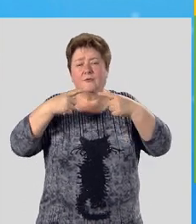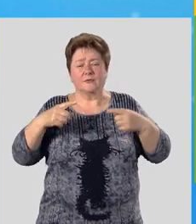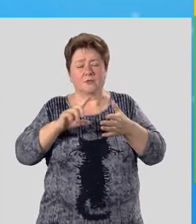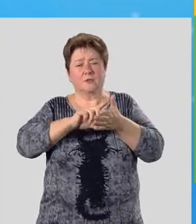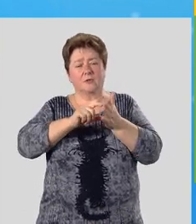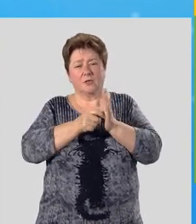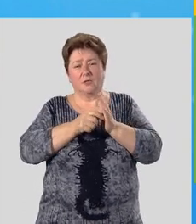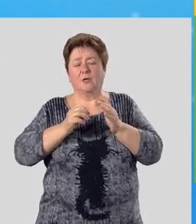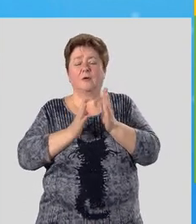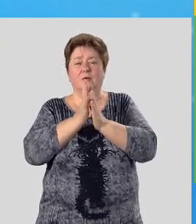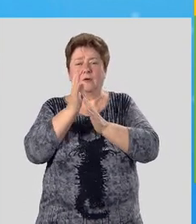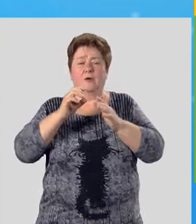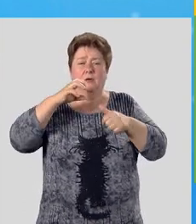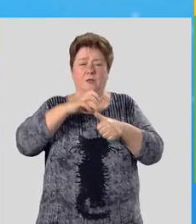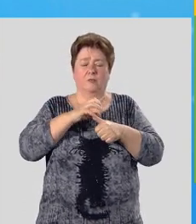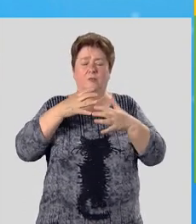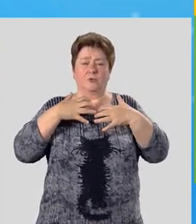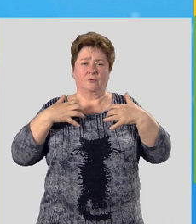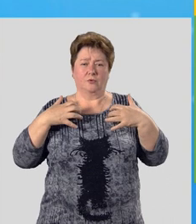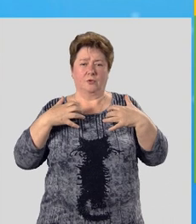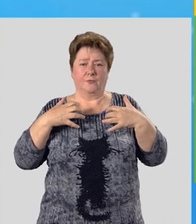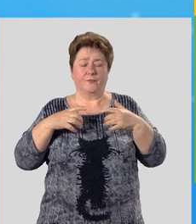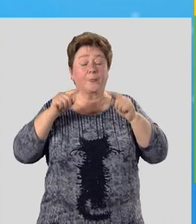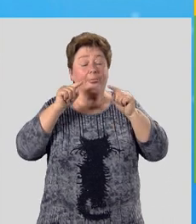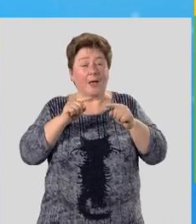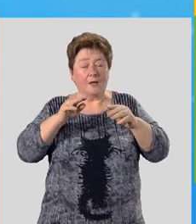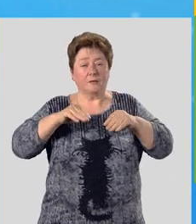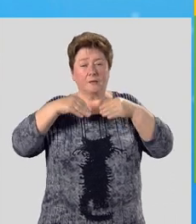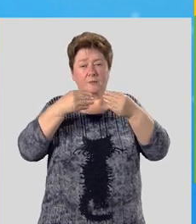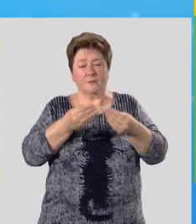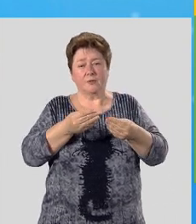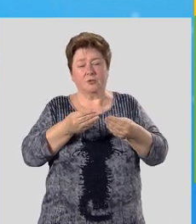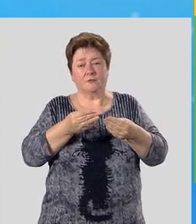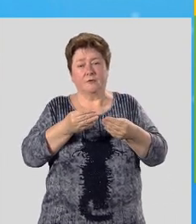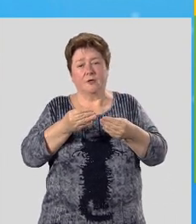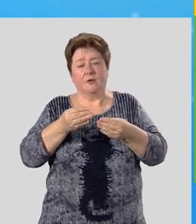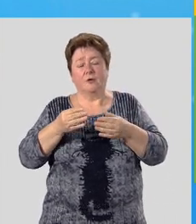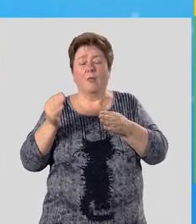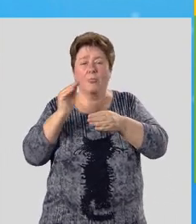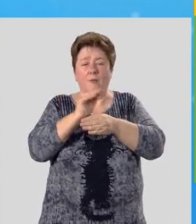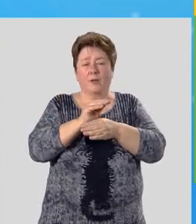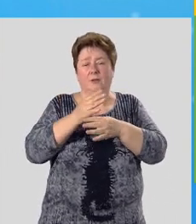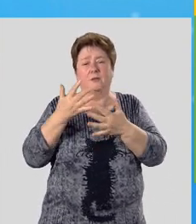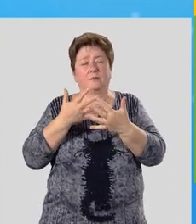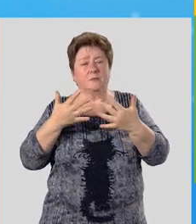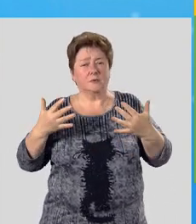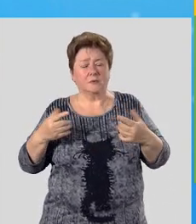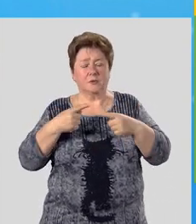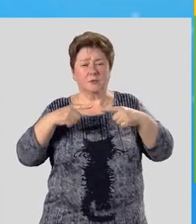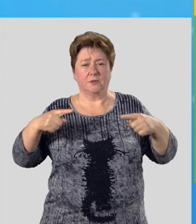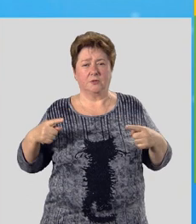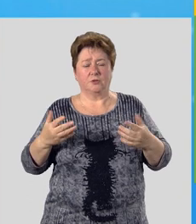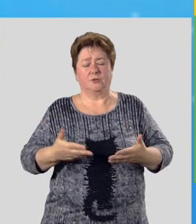всех клетках растений, грибов и животных. Они обеспечивают дополнительным сырьем